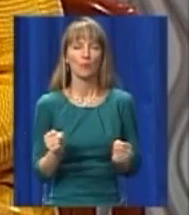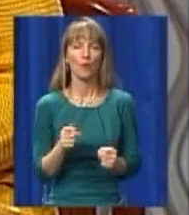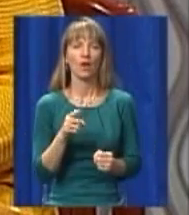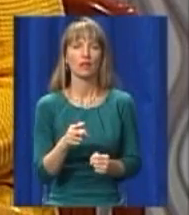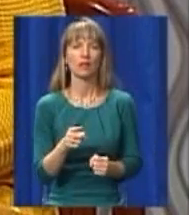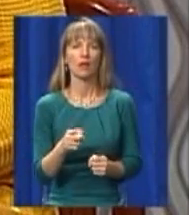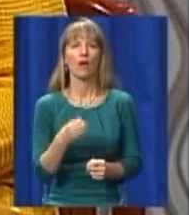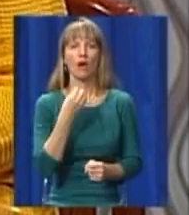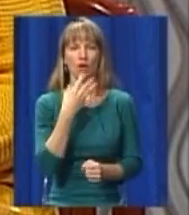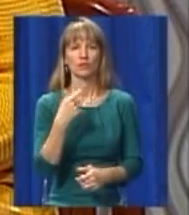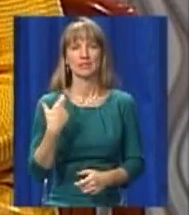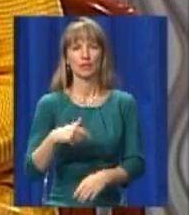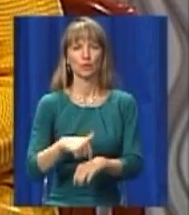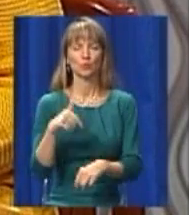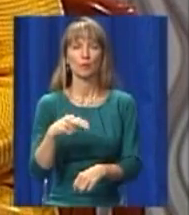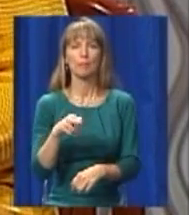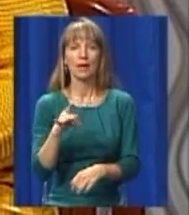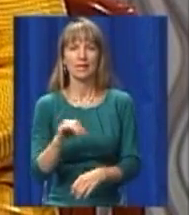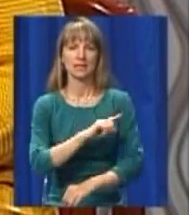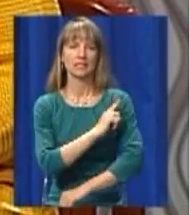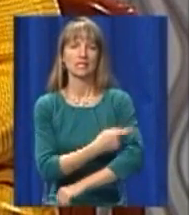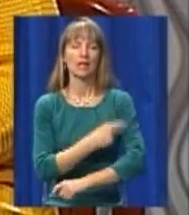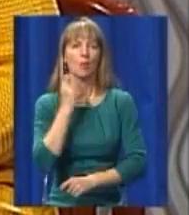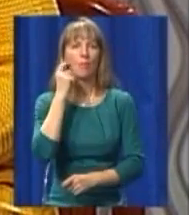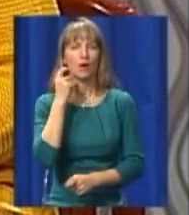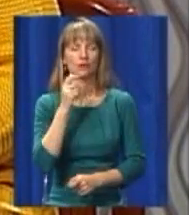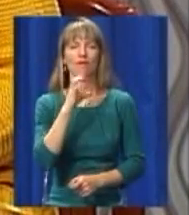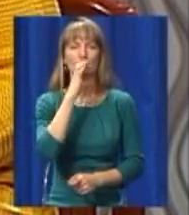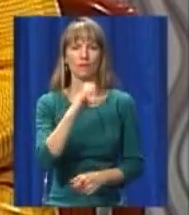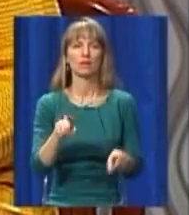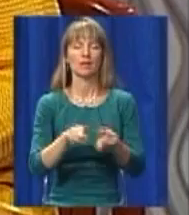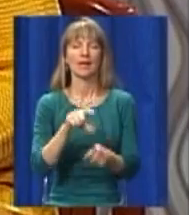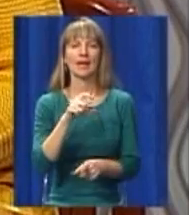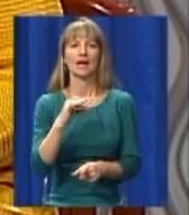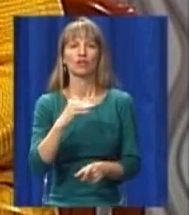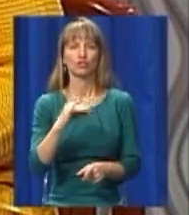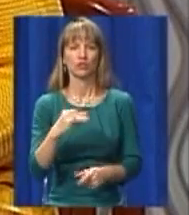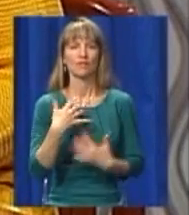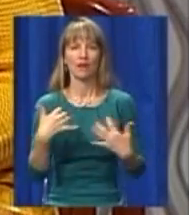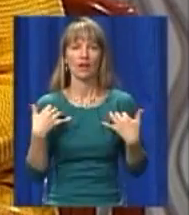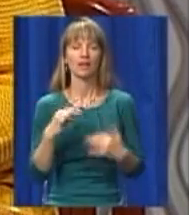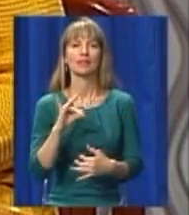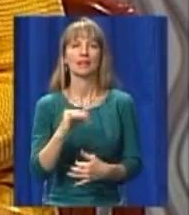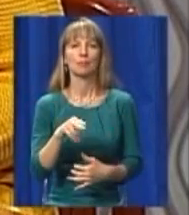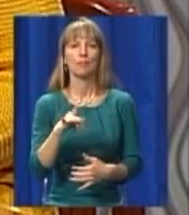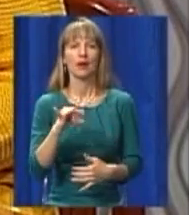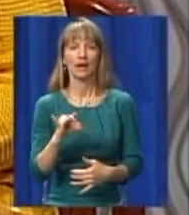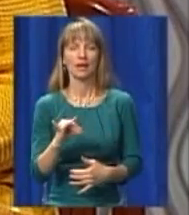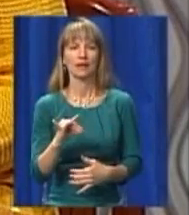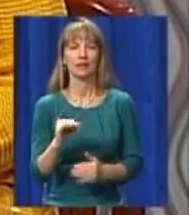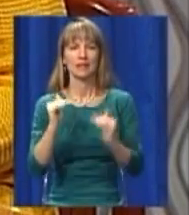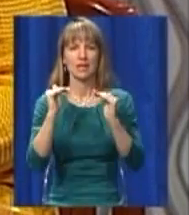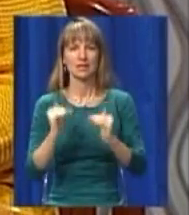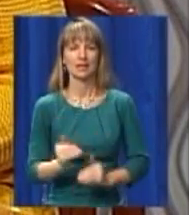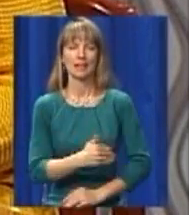дуже добре себе почувають навіть при сильних морозах. Ну, вовки, вони також являються хижими тваринами, і при таких